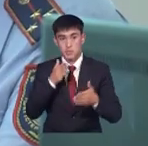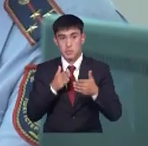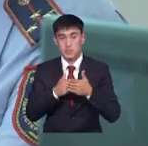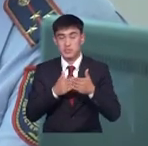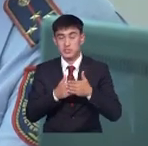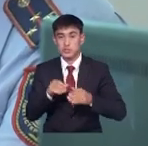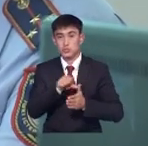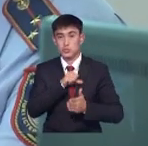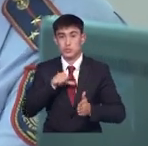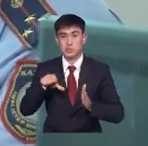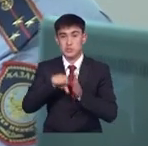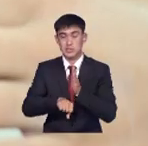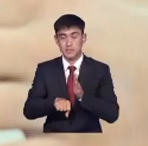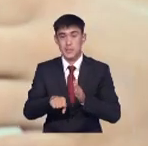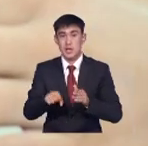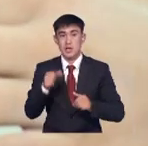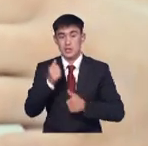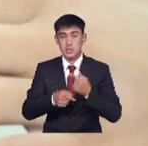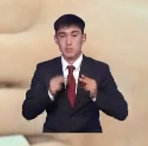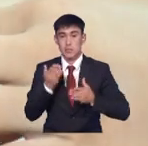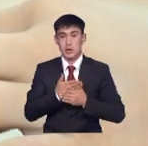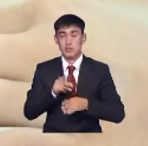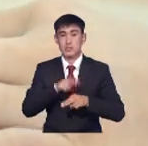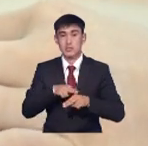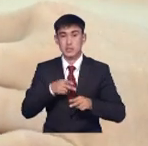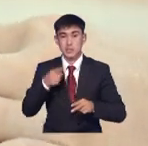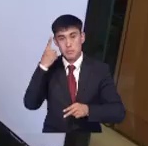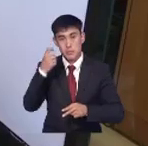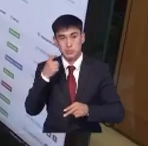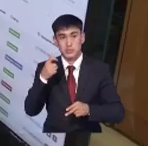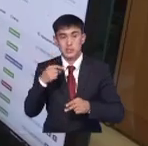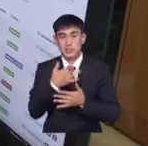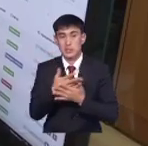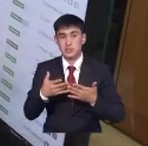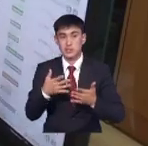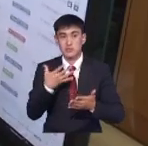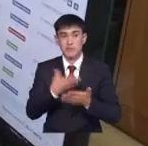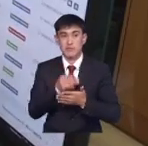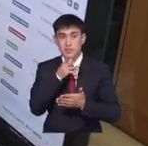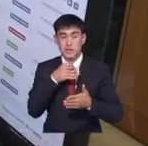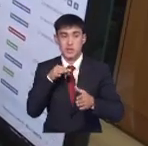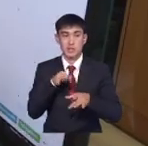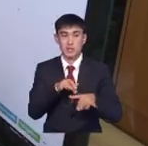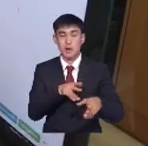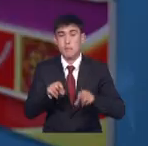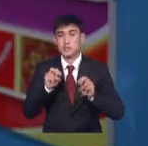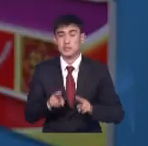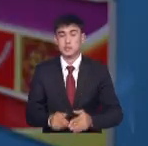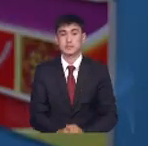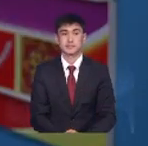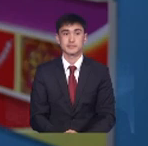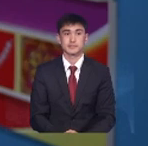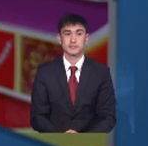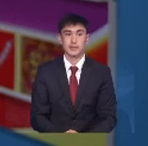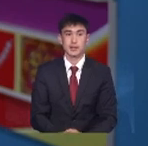суицидов. Регулярные обучающие курсы помогают правоохранителям распознать предупреждающие знаки и своевременно реагировать на потенциальные угрозы. В